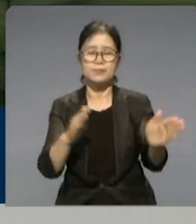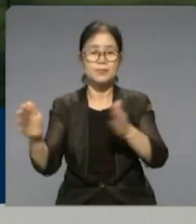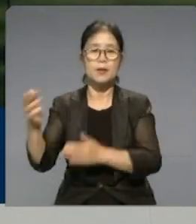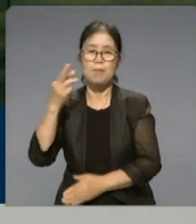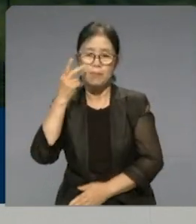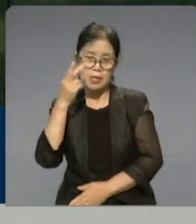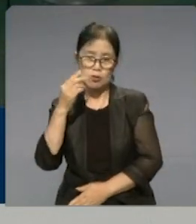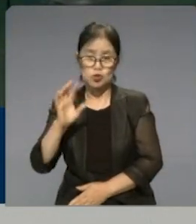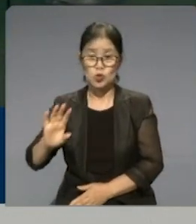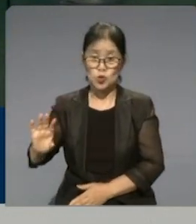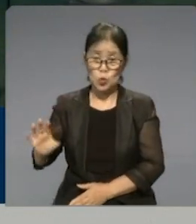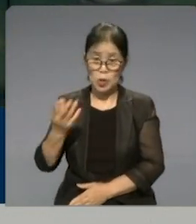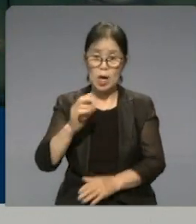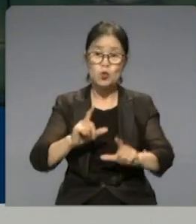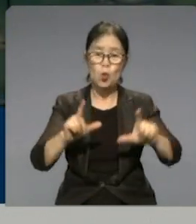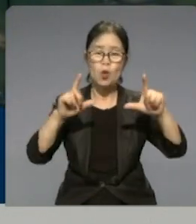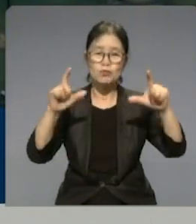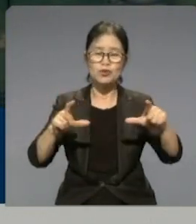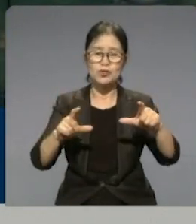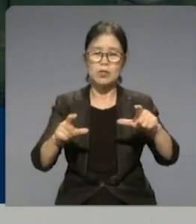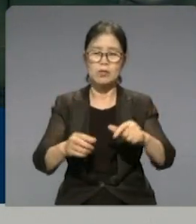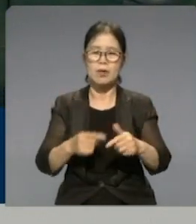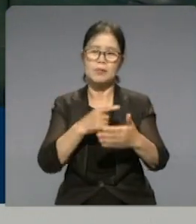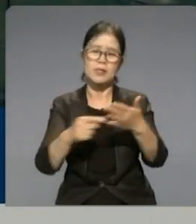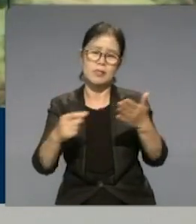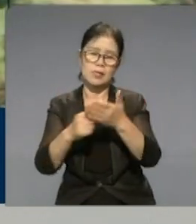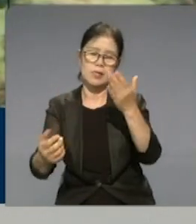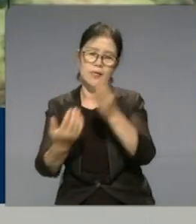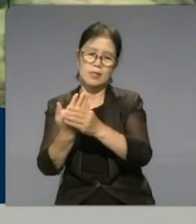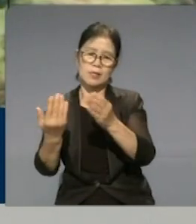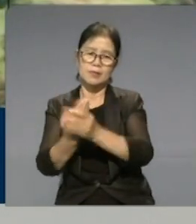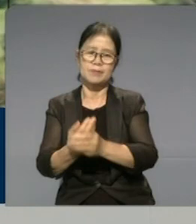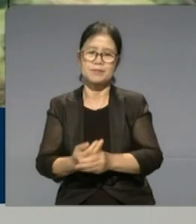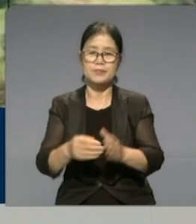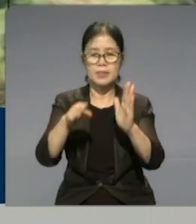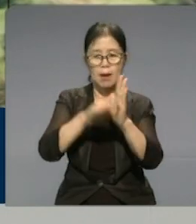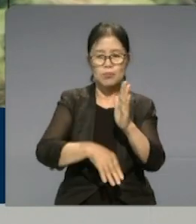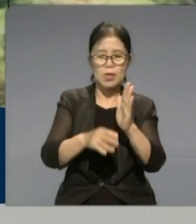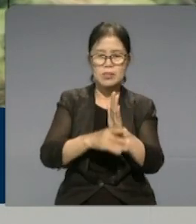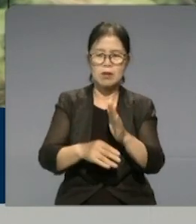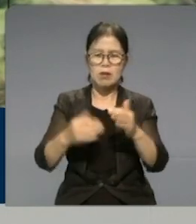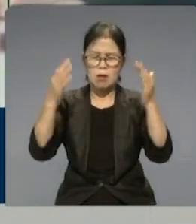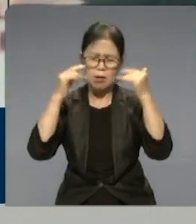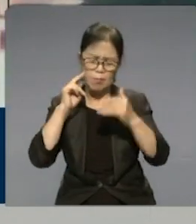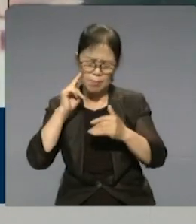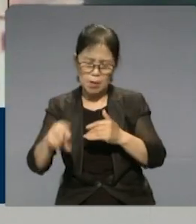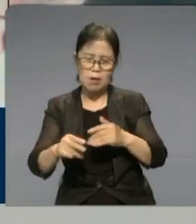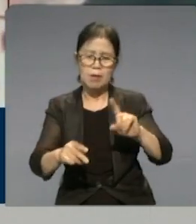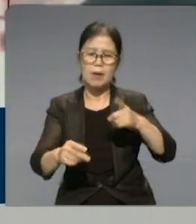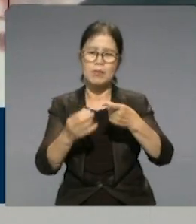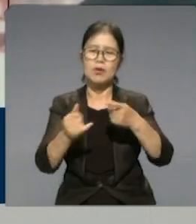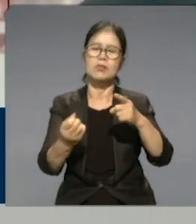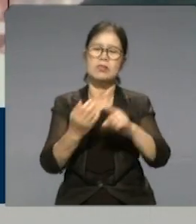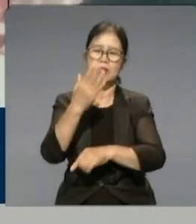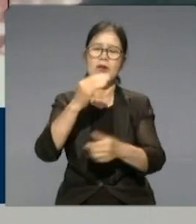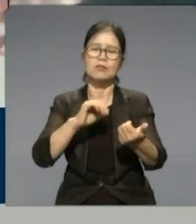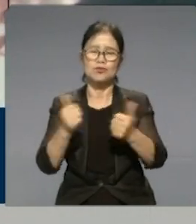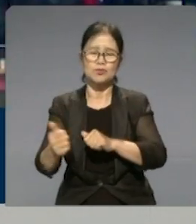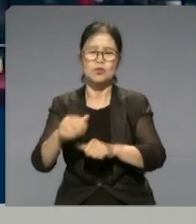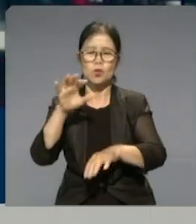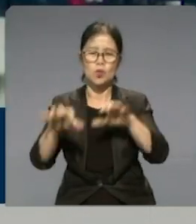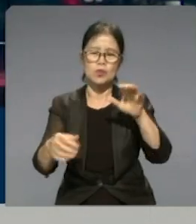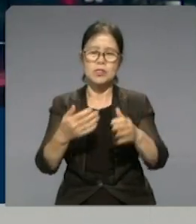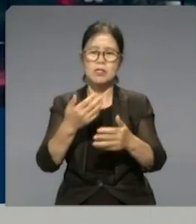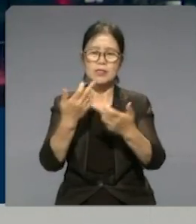미국은 토네이도가 동부를 강타해 피해가 속출하고 있습니다. 남부에선 살인폭염으로 100명 넘게 숨지고 곳곳에서